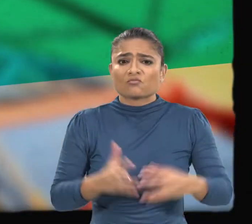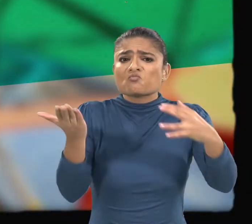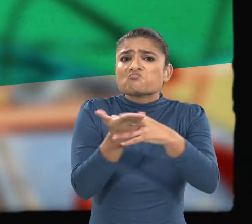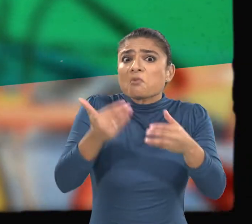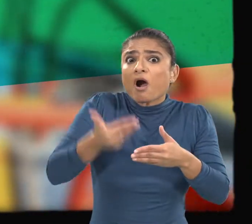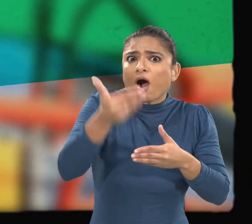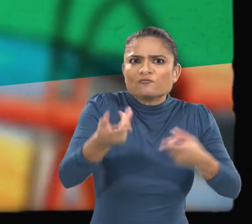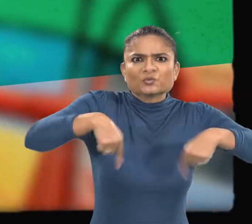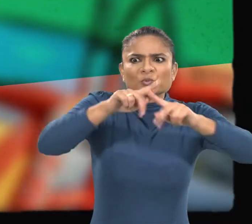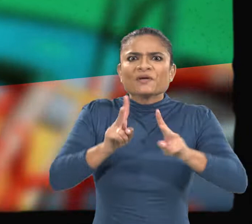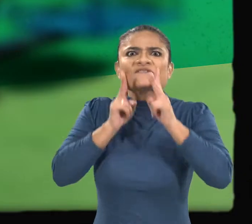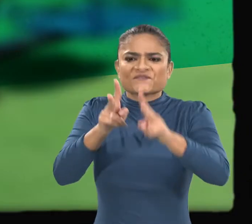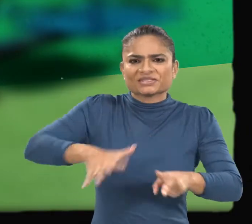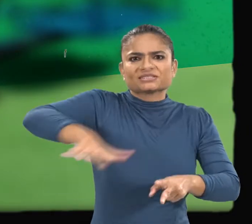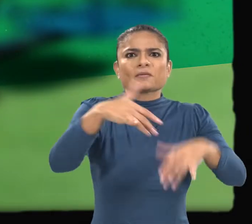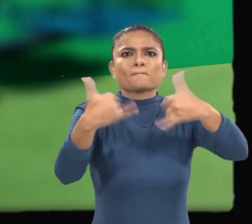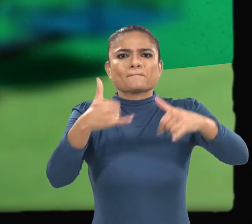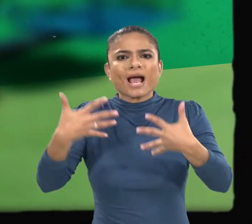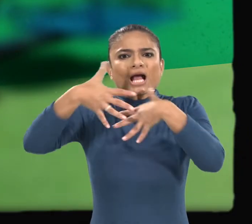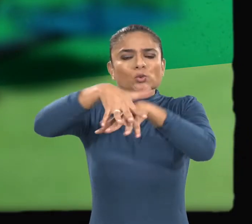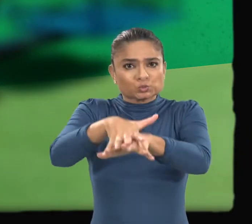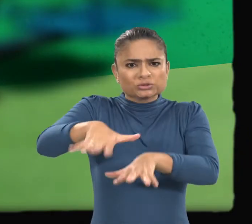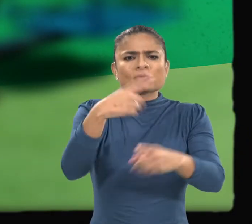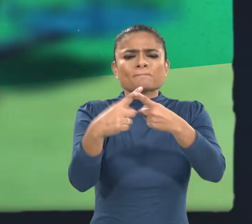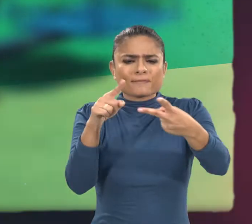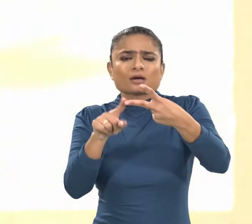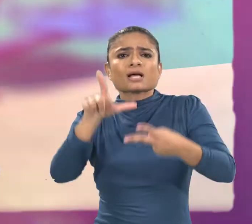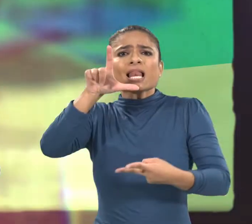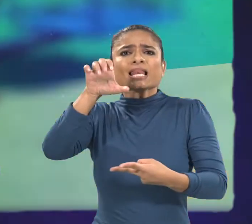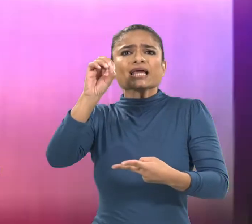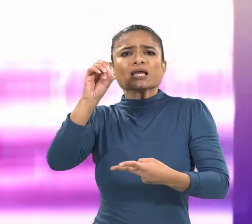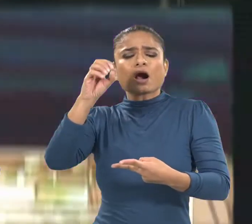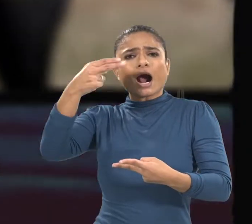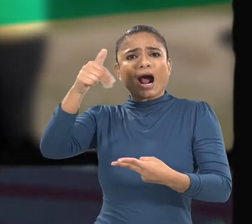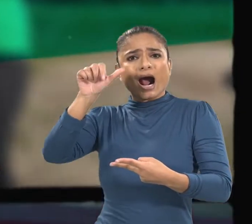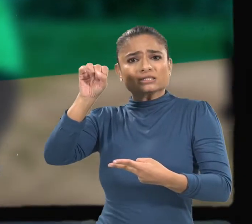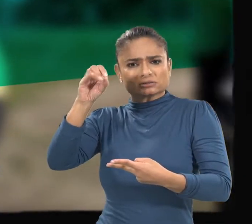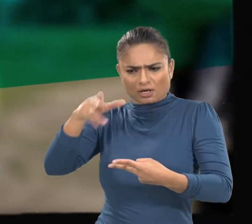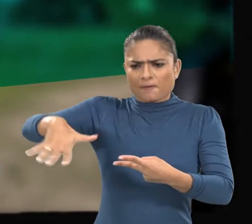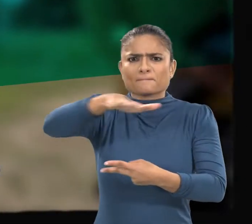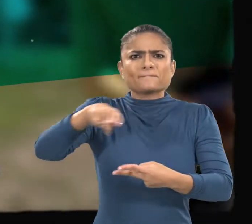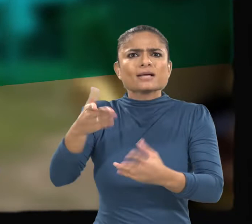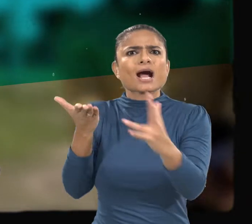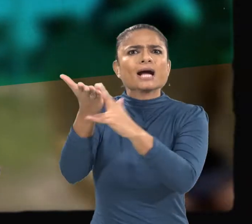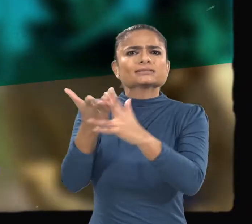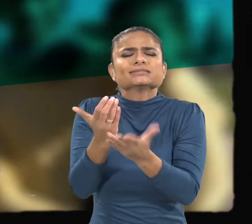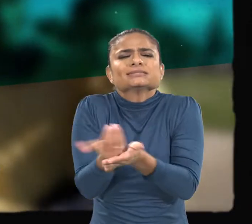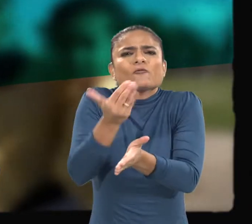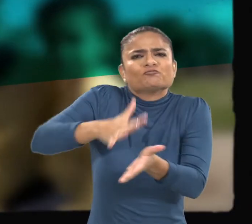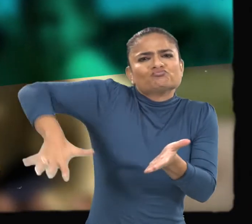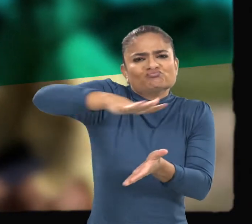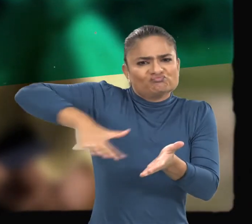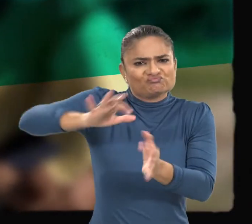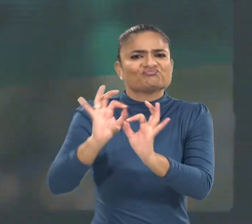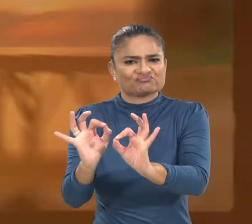Na die kort onderbreking kyk ons na inklusiewe speelparke en besoek Lee Haskin wat die Connors Haven en Rescue Centre